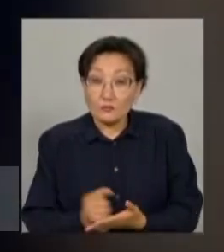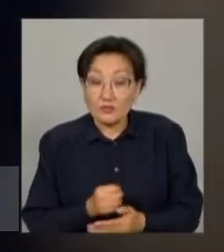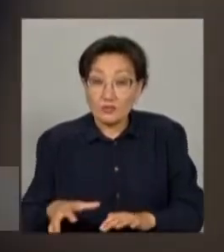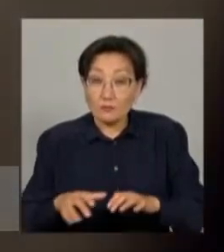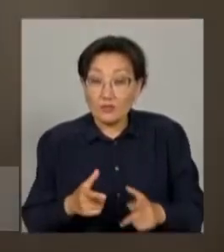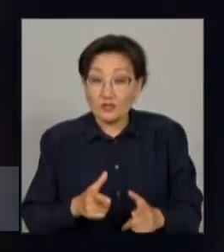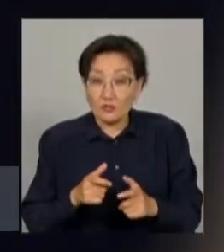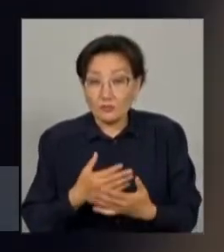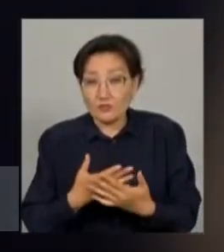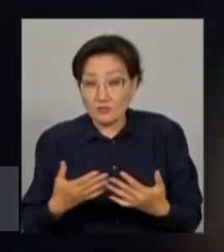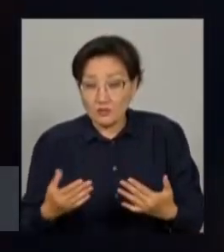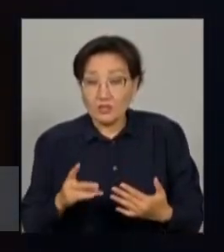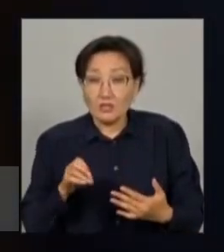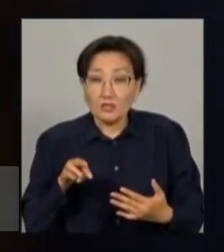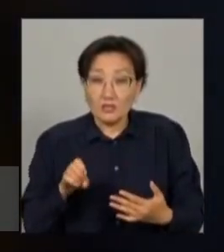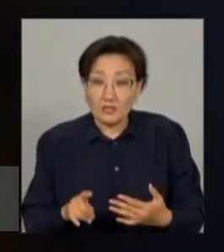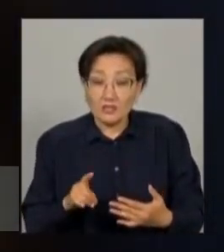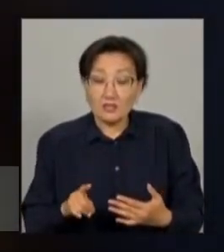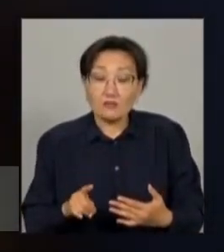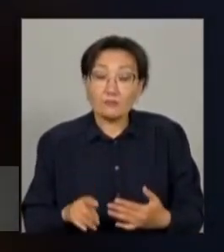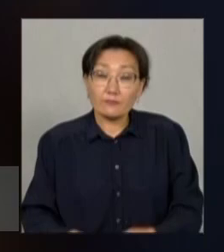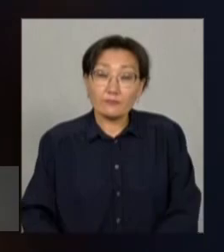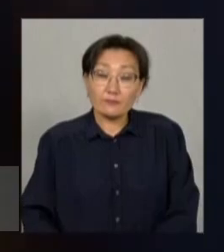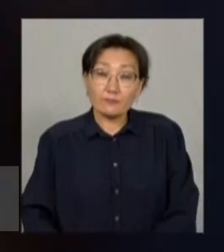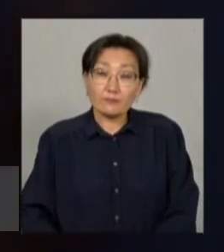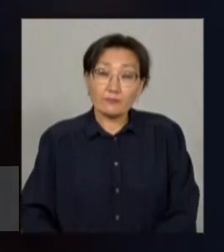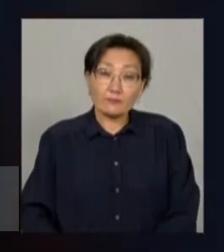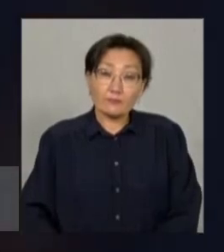изъятые автоматы пистолеты гранаты и радиостанции